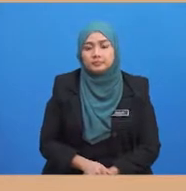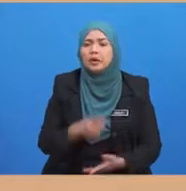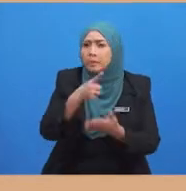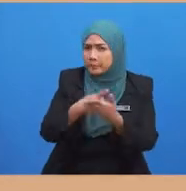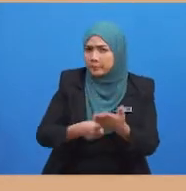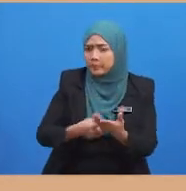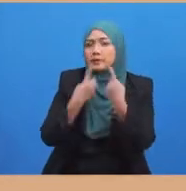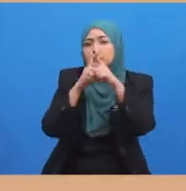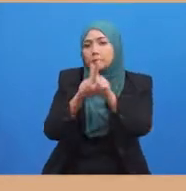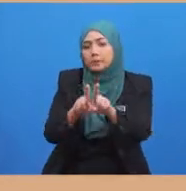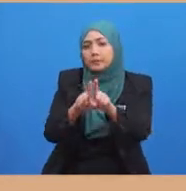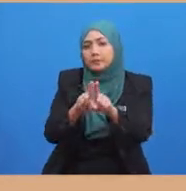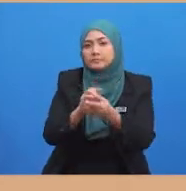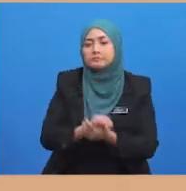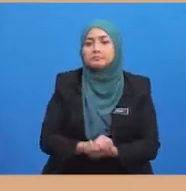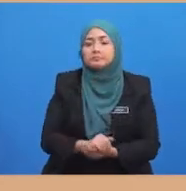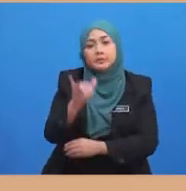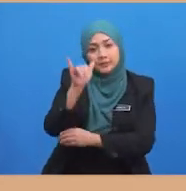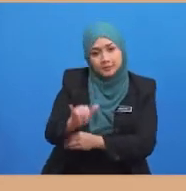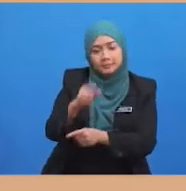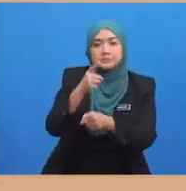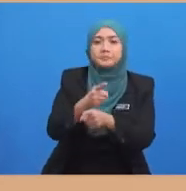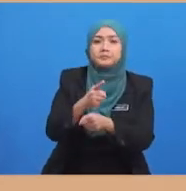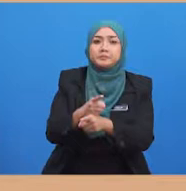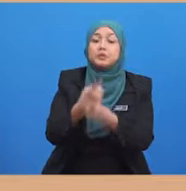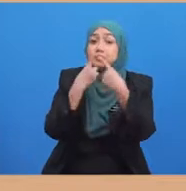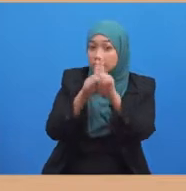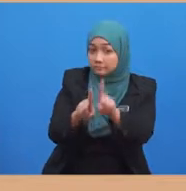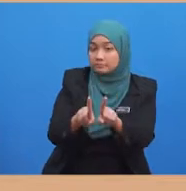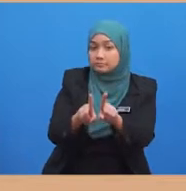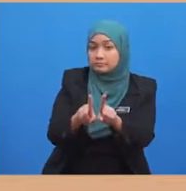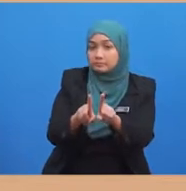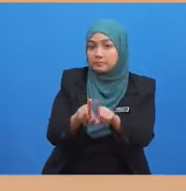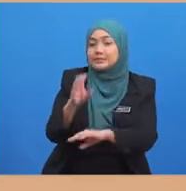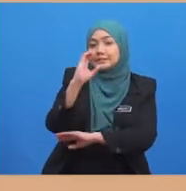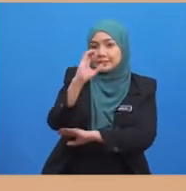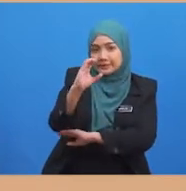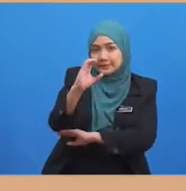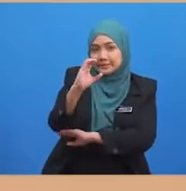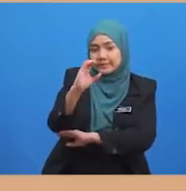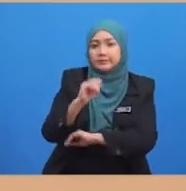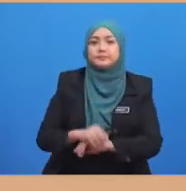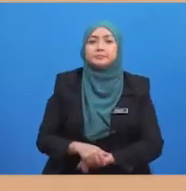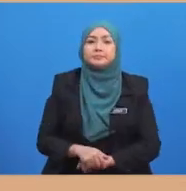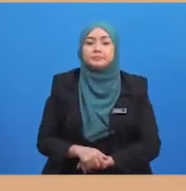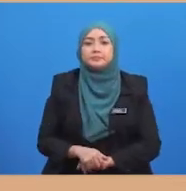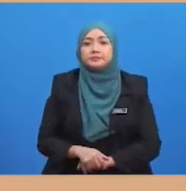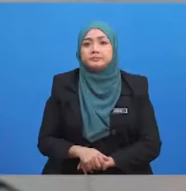Apakah jawapannya? Ya, betul. Jawapannya ialah C.